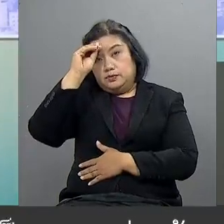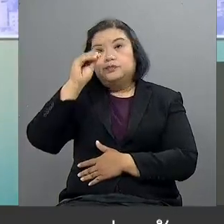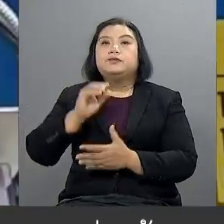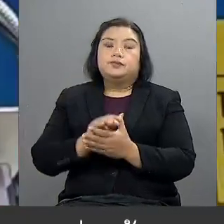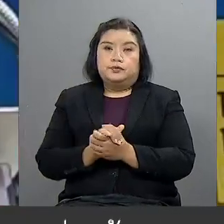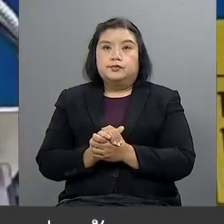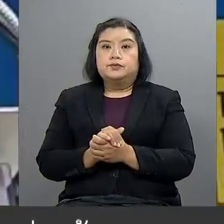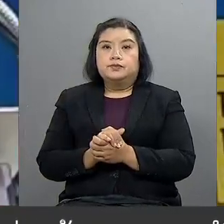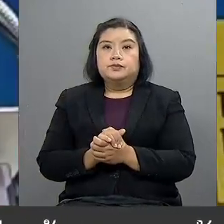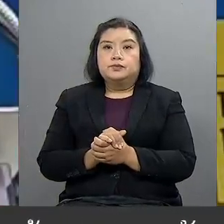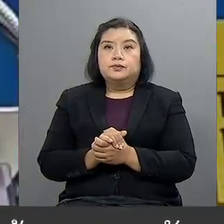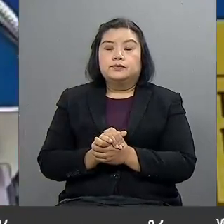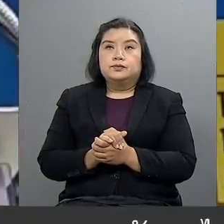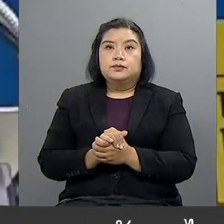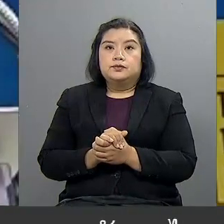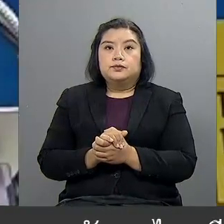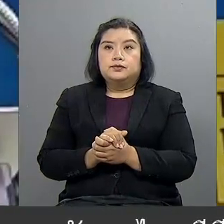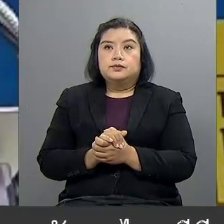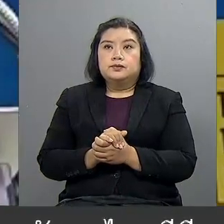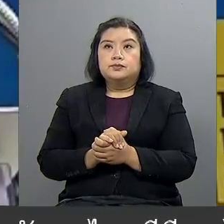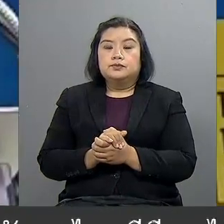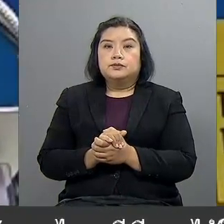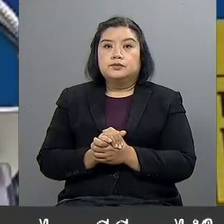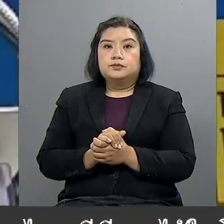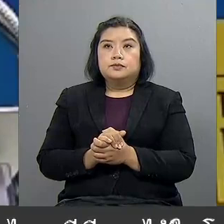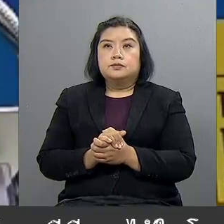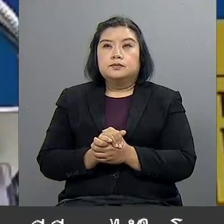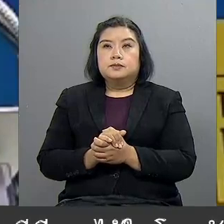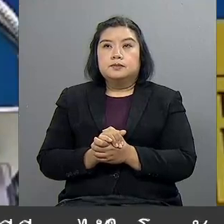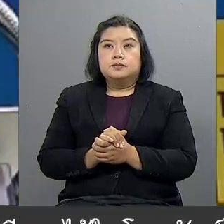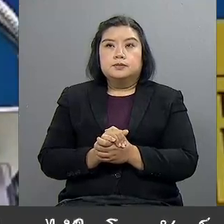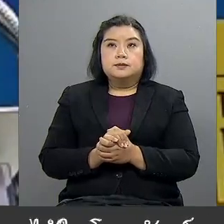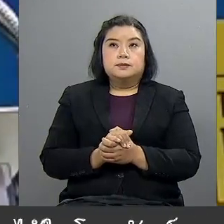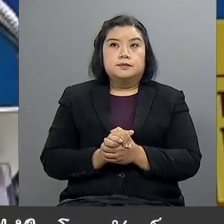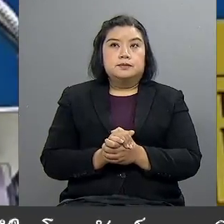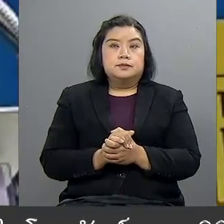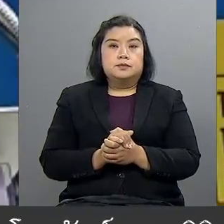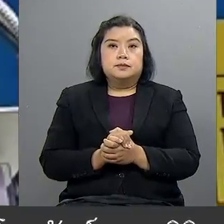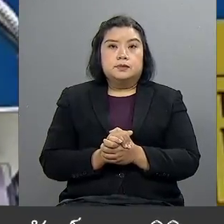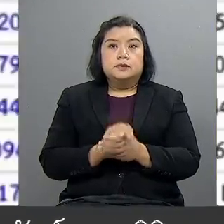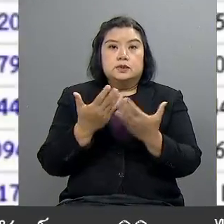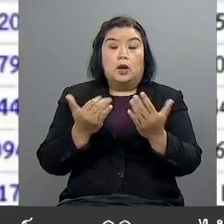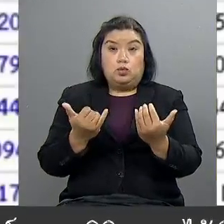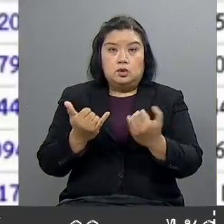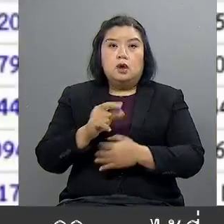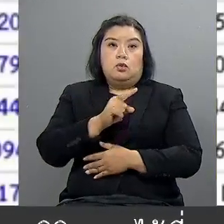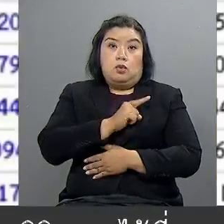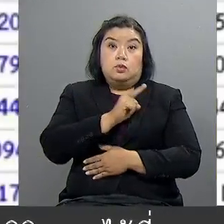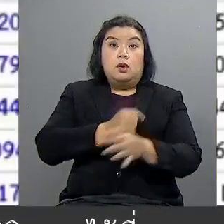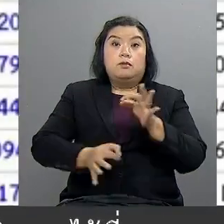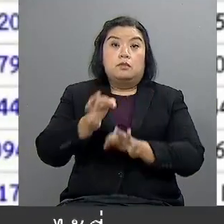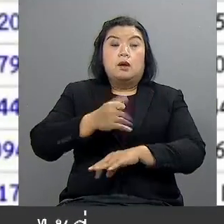และนวัตกรรมไทยกระทิตากันเลยค่ะที่ในแพทย์เฉวตสรรนำว่ารักษาราชการทานผู้บริการ